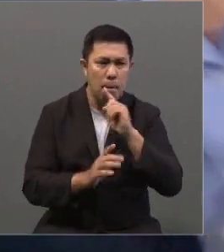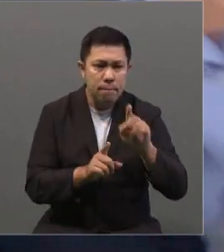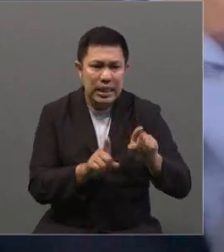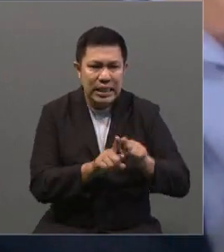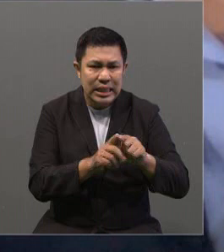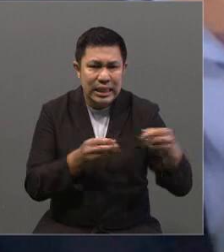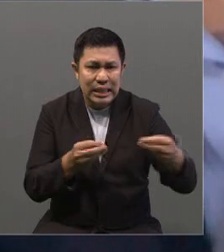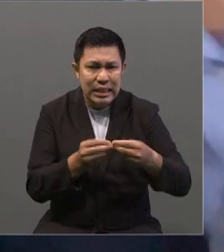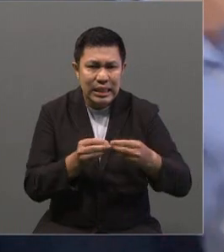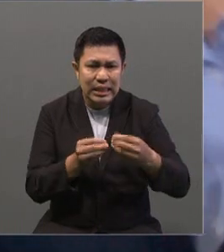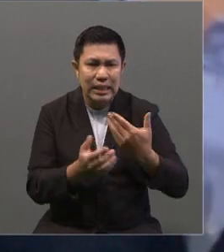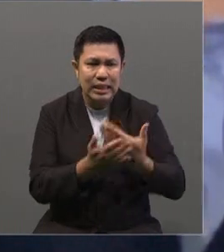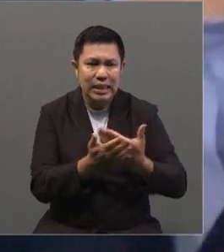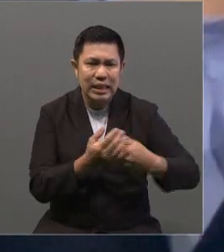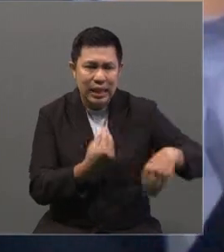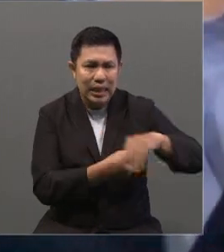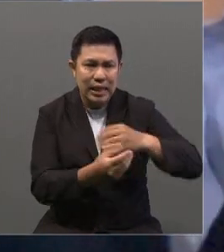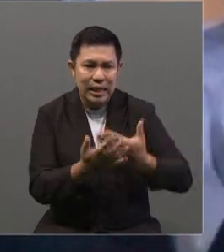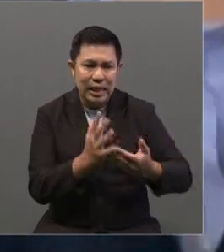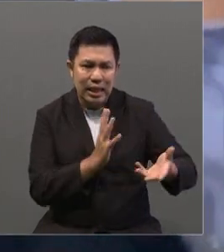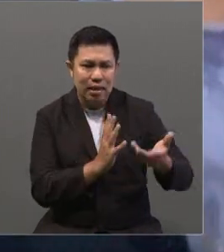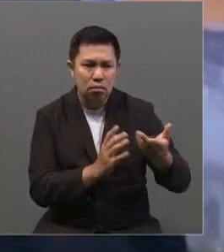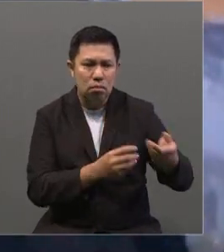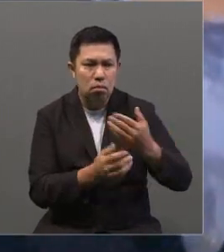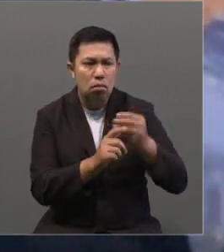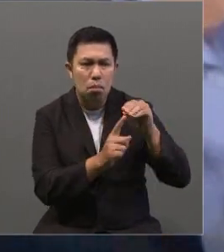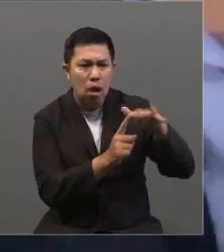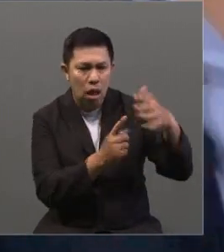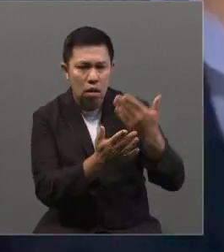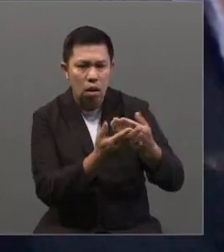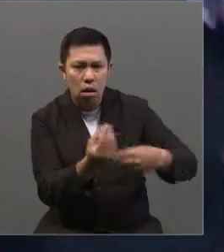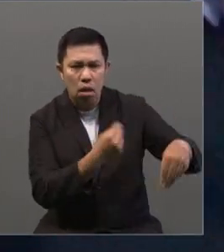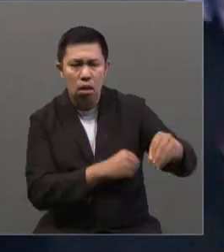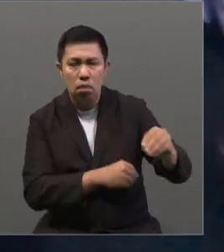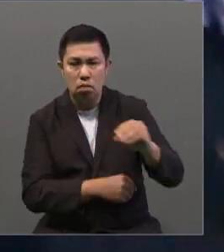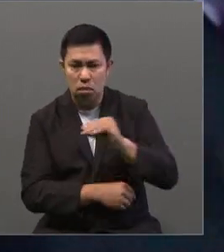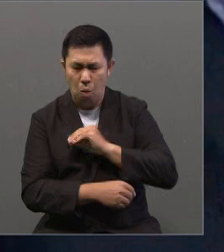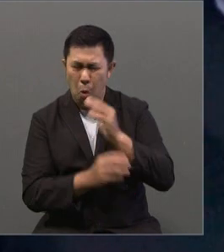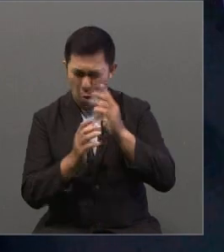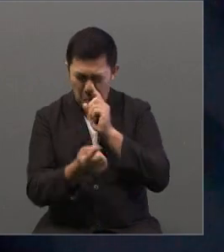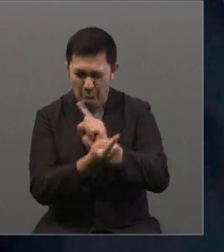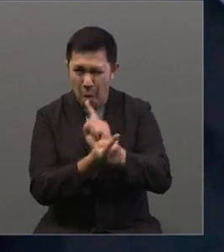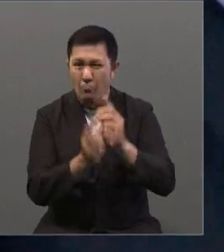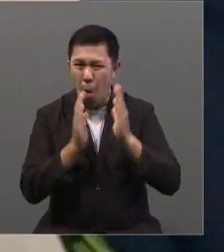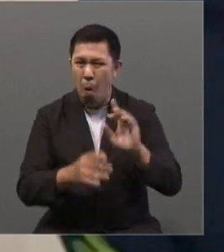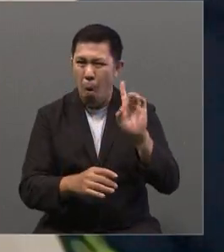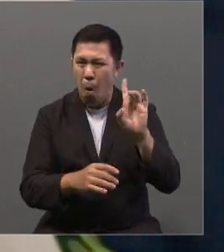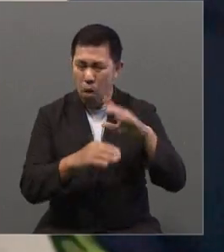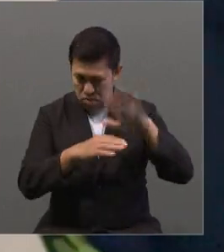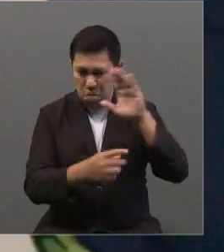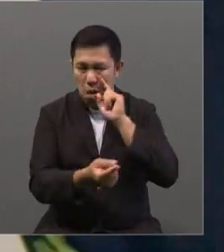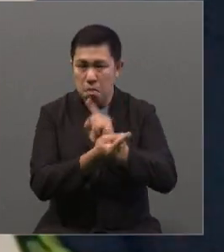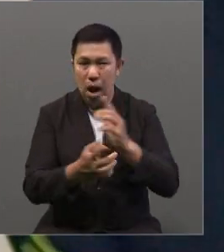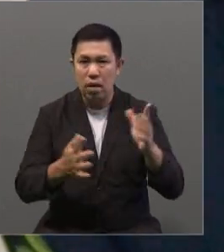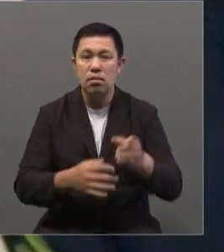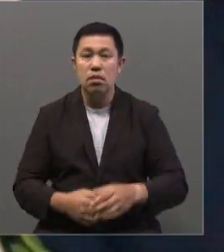หัวเป็นหัวแล้วเพื่อได้รับผลตอบแทนเป็นชั้นๆขึ้นมาเบื้องต้นตอนนี้เราเจอกลุ่มแบบนี้หลายร้อยคนเลยอยู่ในกลุ่มเดียว อย่างกรณีคุณก